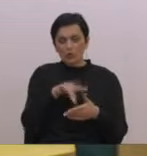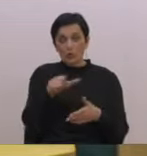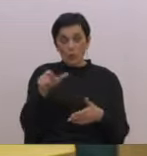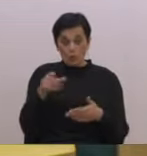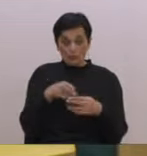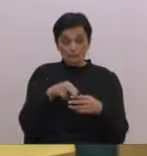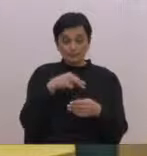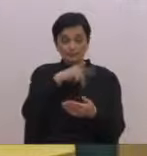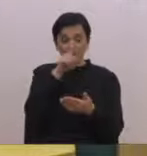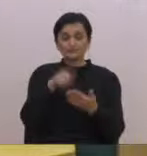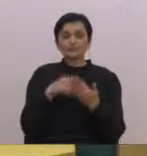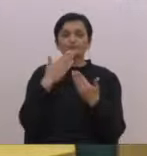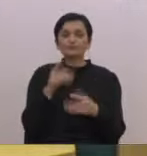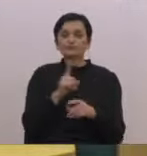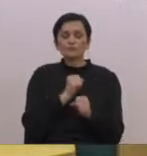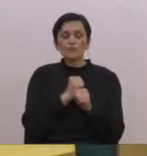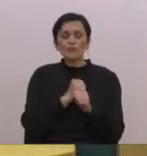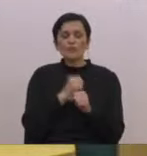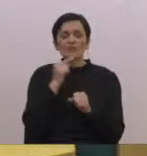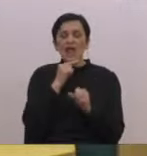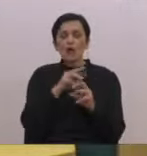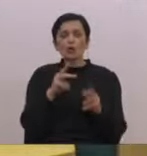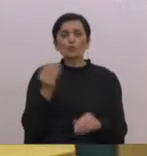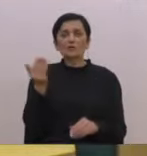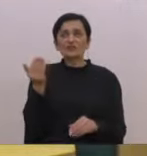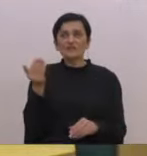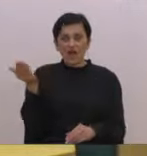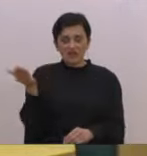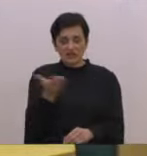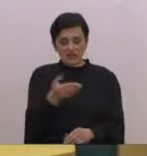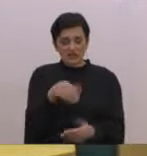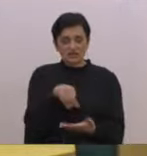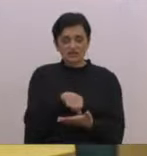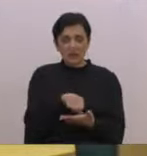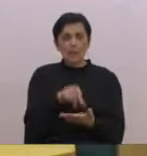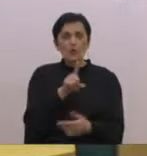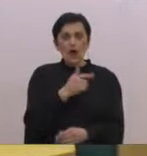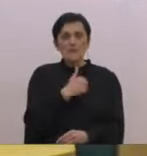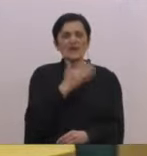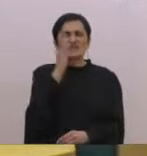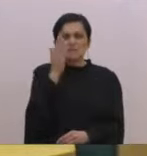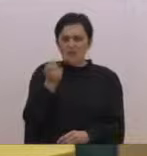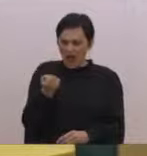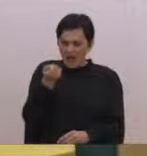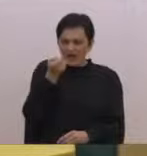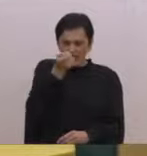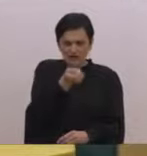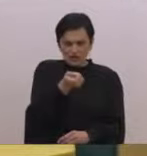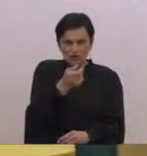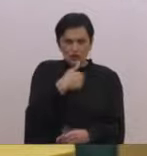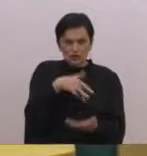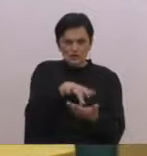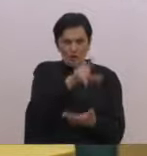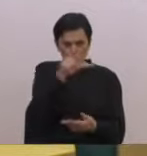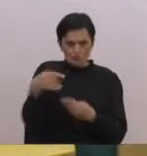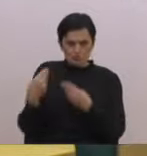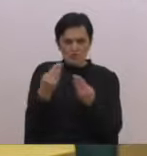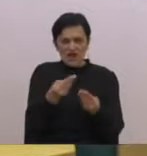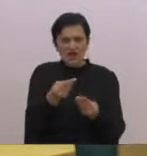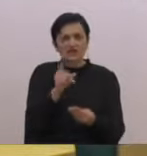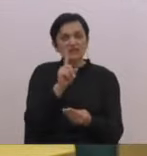gisovt kitkhvas rasaketebs ekonomiki samis. Ai tkve ro gamokhvedit dges. Rame imedis naperskale, ჩაუსახეთ ჩვენს მოქალაქეებს, რომ